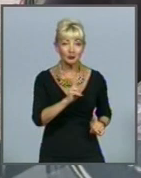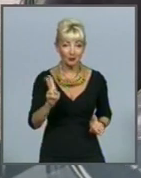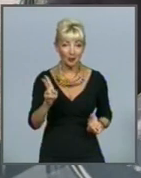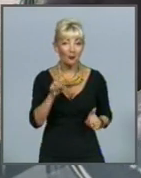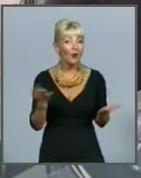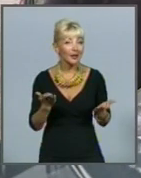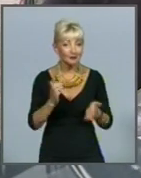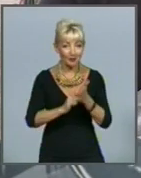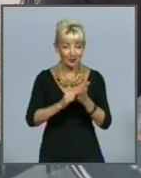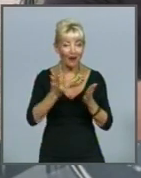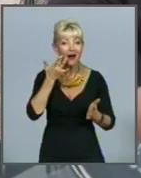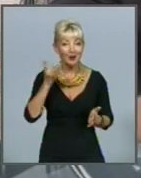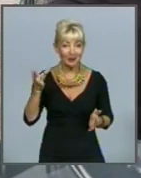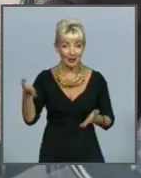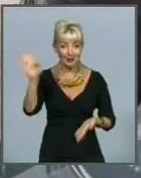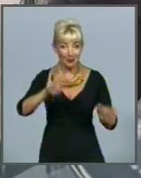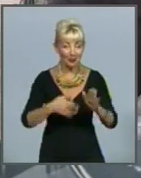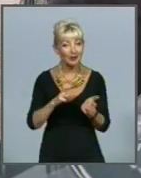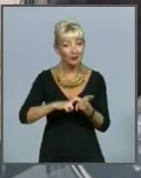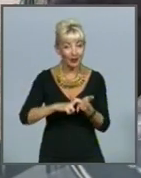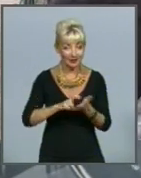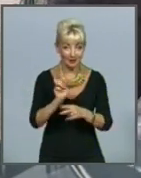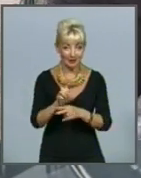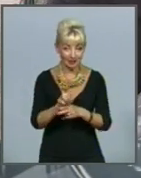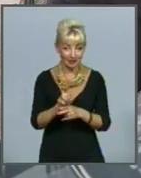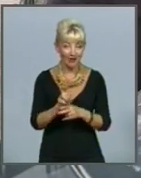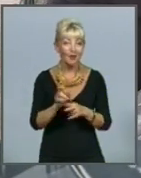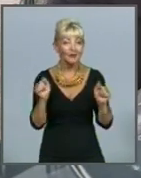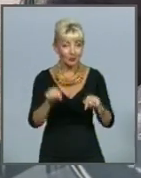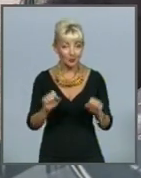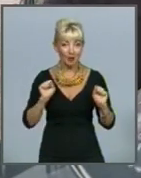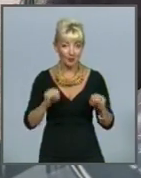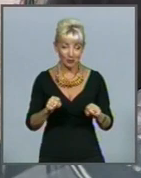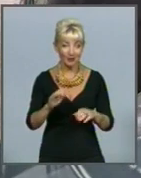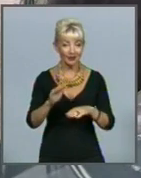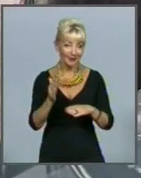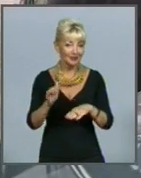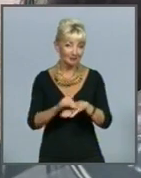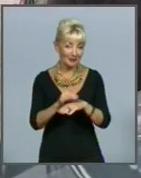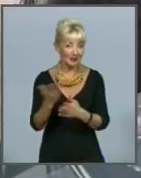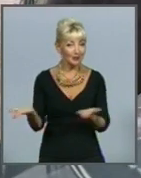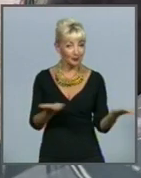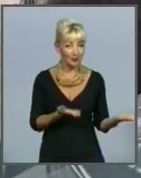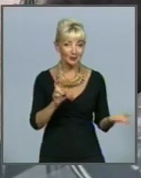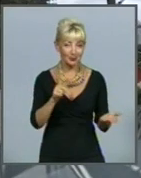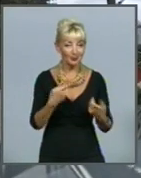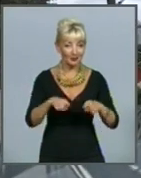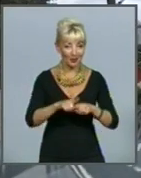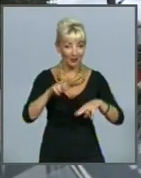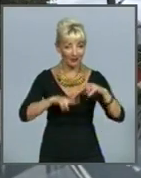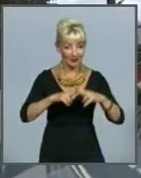горки побаивается посетить, вот, собственно, сюда милости просим для того, чтобы свой заряд такого драйва